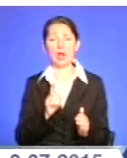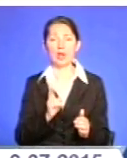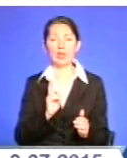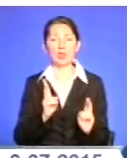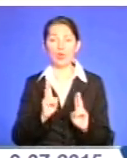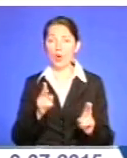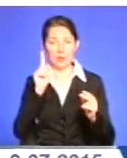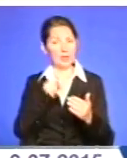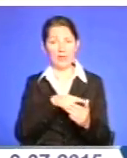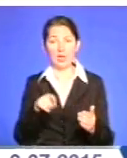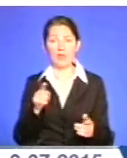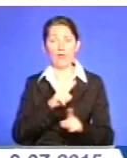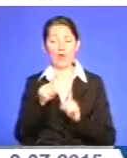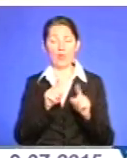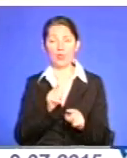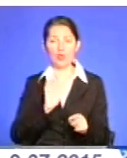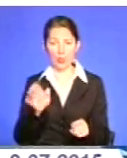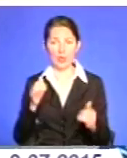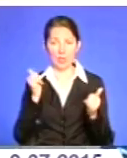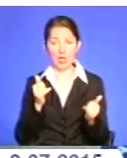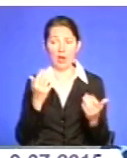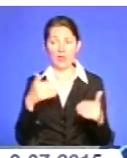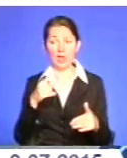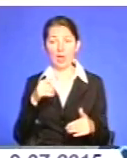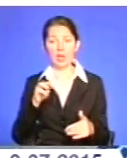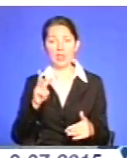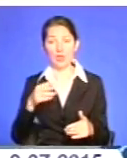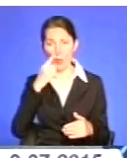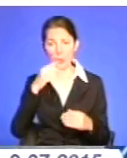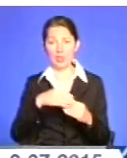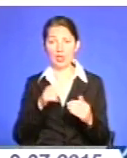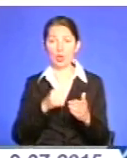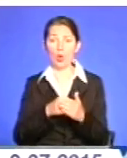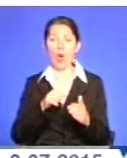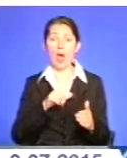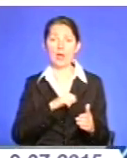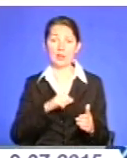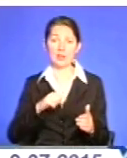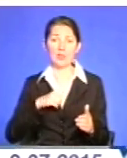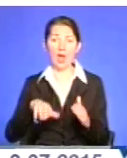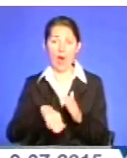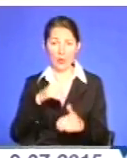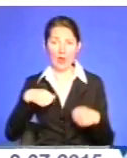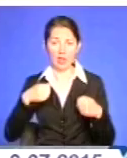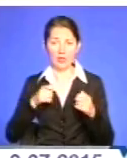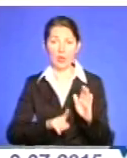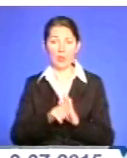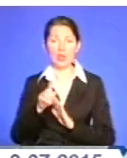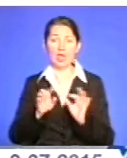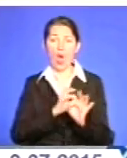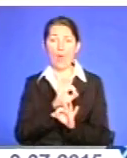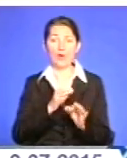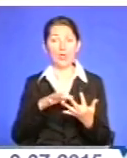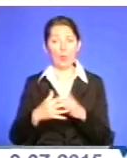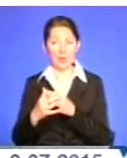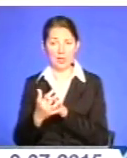вірив в реформу, що вона відбудеться, але зараз, чим ближче до самих виборів, активніше взялися до обговорення і по селах, і